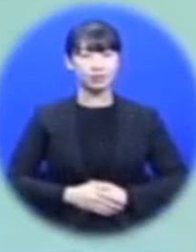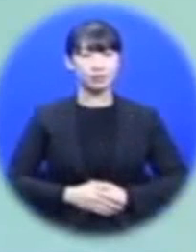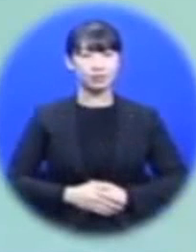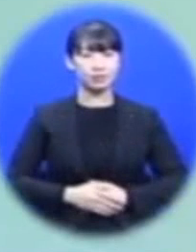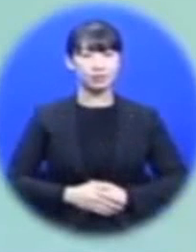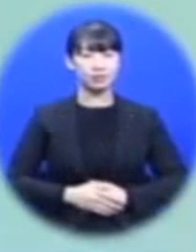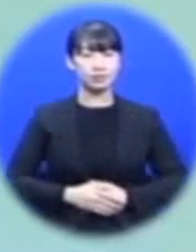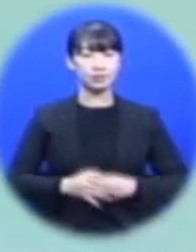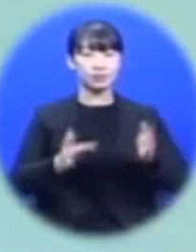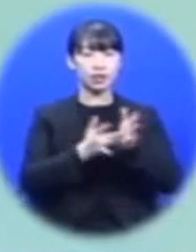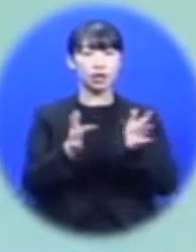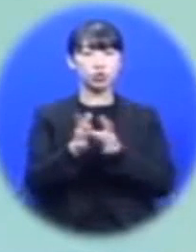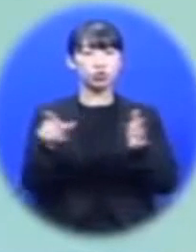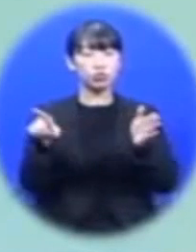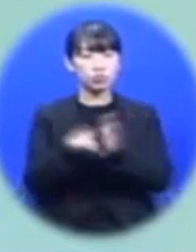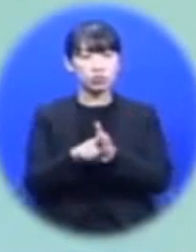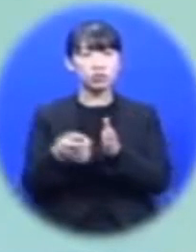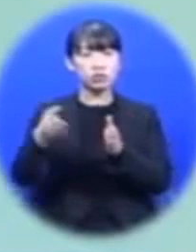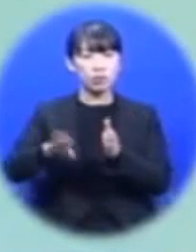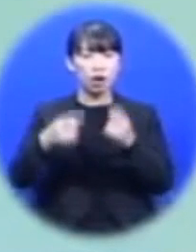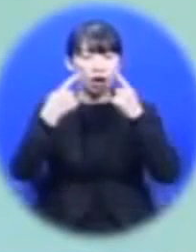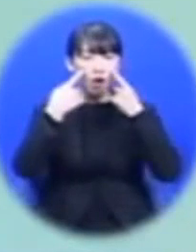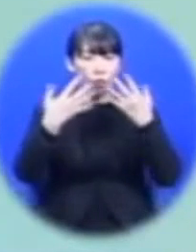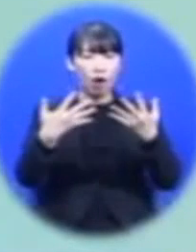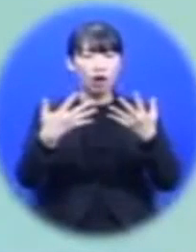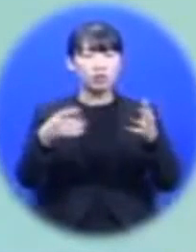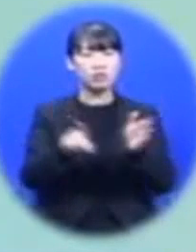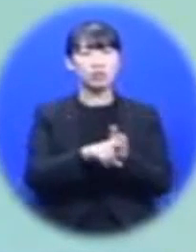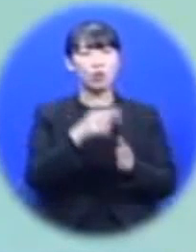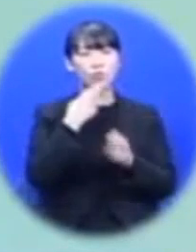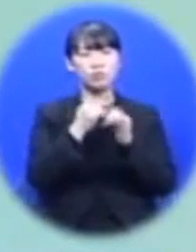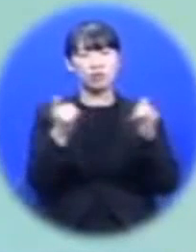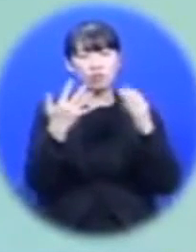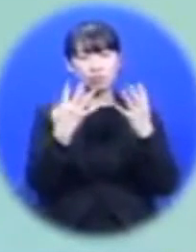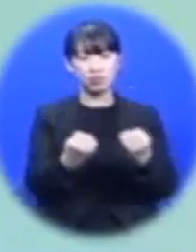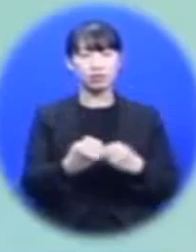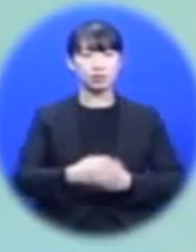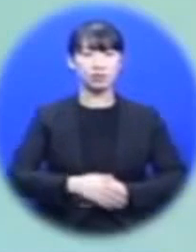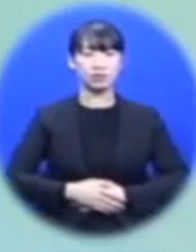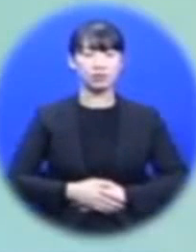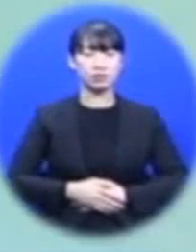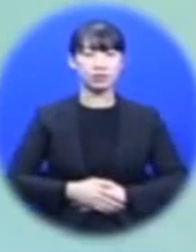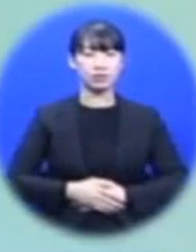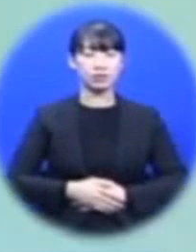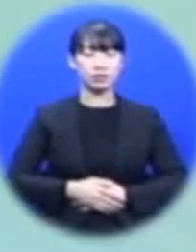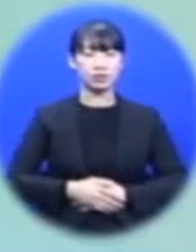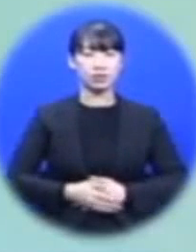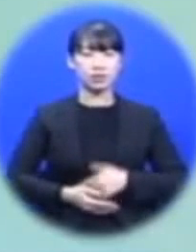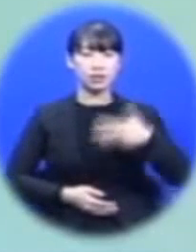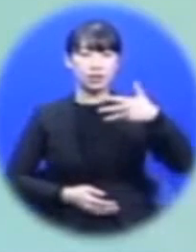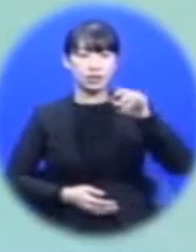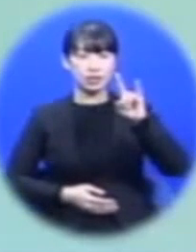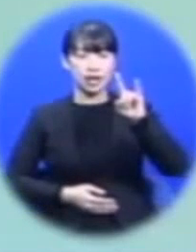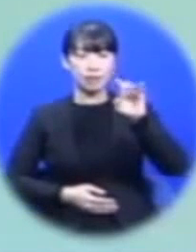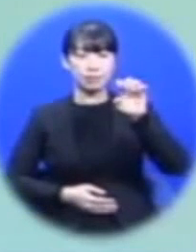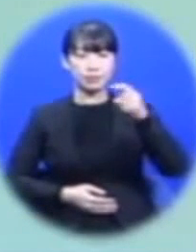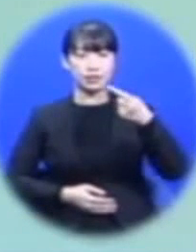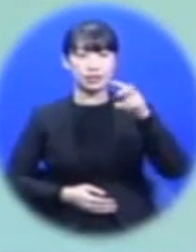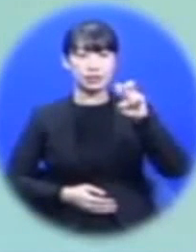이런 확신을 가지고 있지 못한 사람이 있습니다 윌버 셰프만의 18살